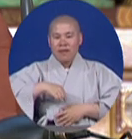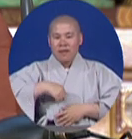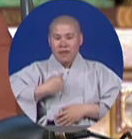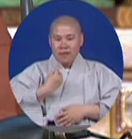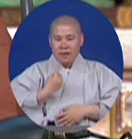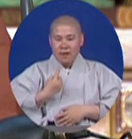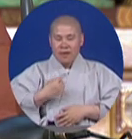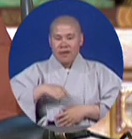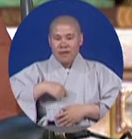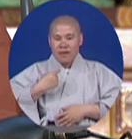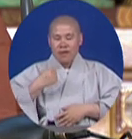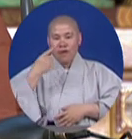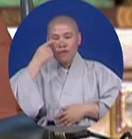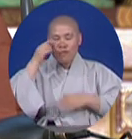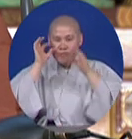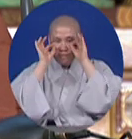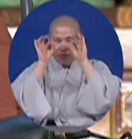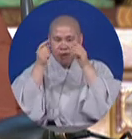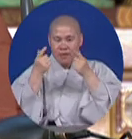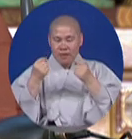망상을 쉬는 게 그게 깨달음이에요.